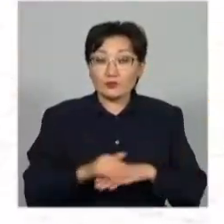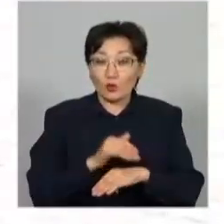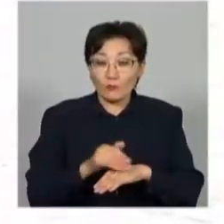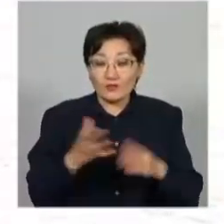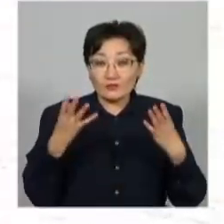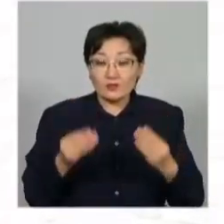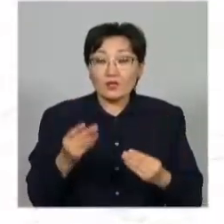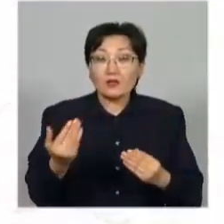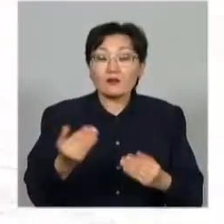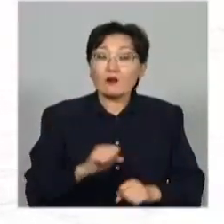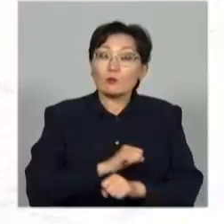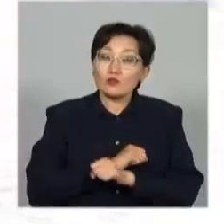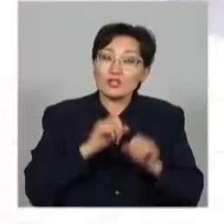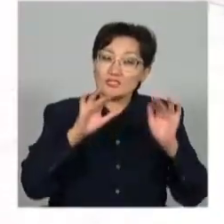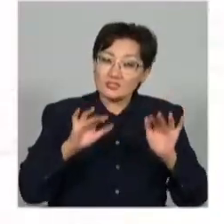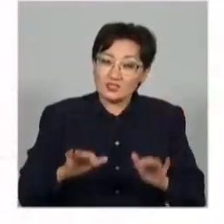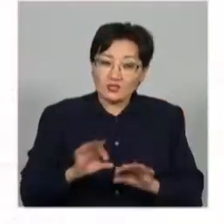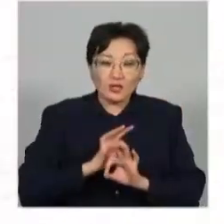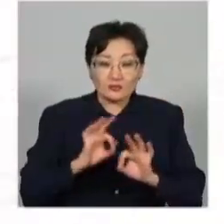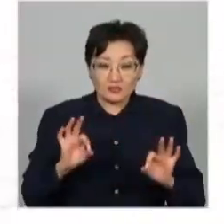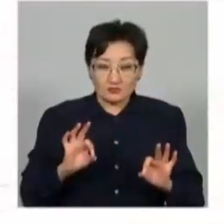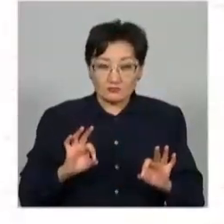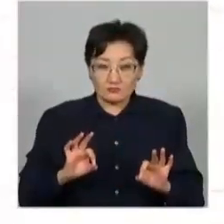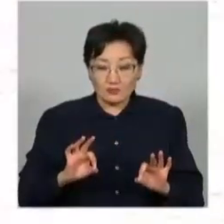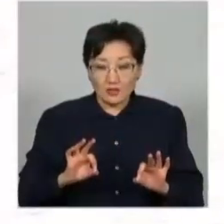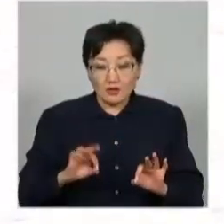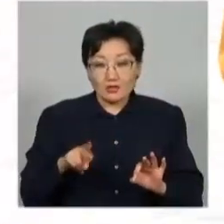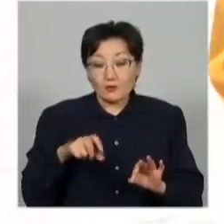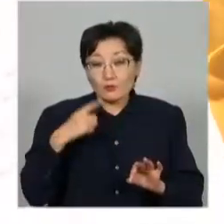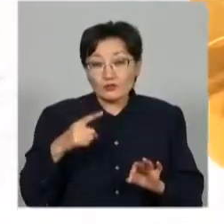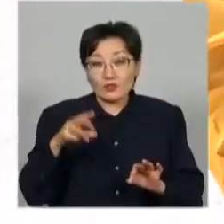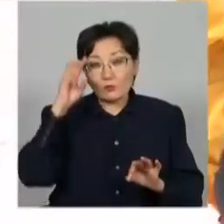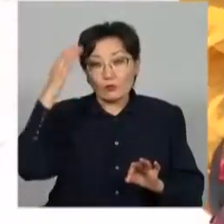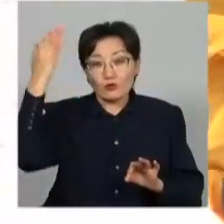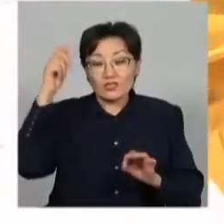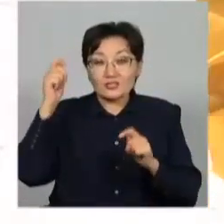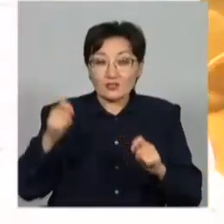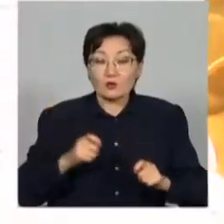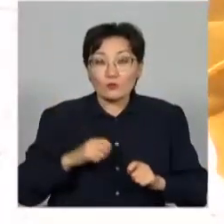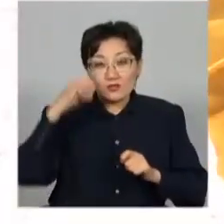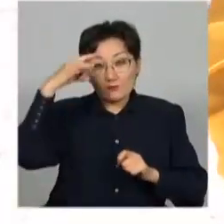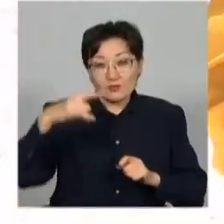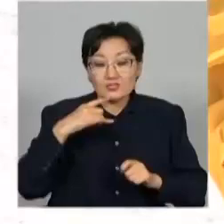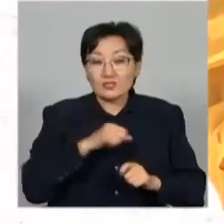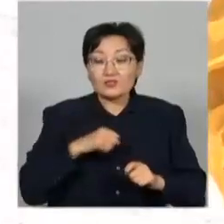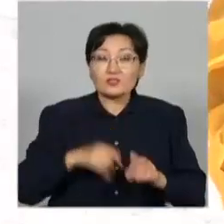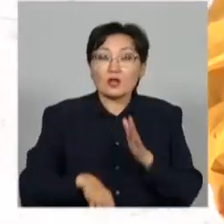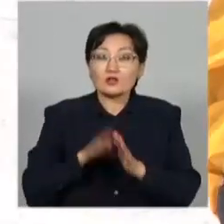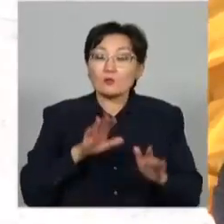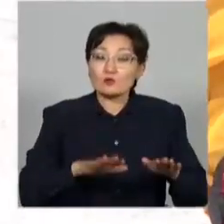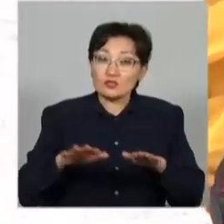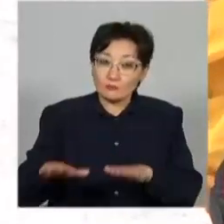день! Как вам отдых? Снег, все? Отлично! Как говорят, Бог дал Казахстану самые лучшие